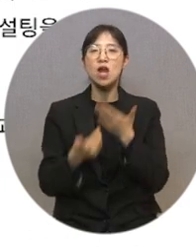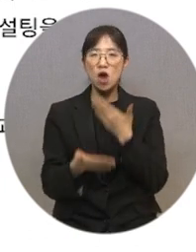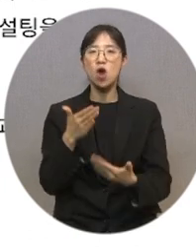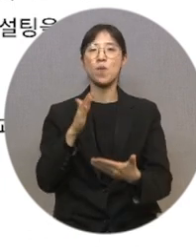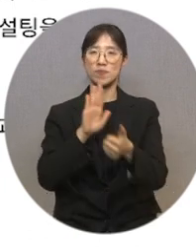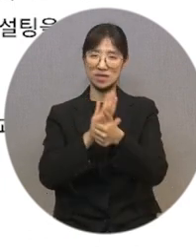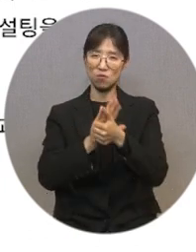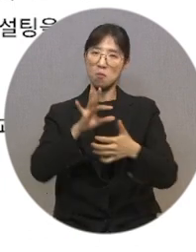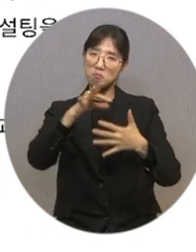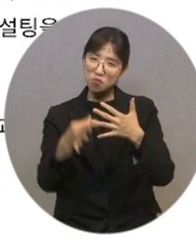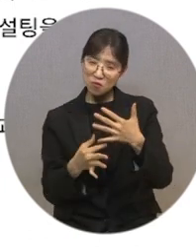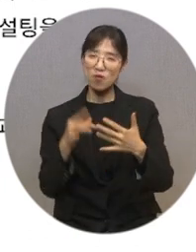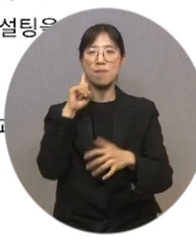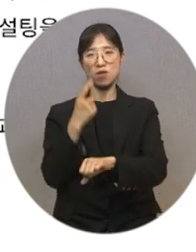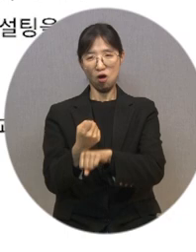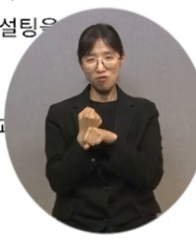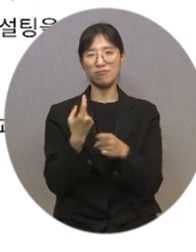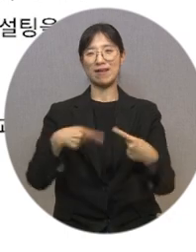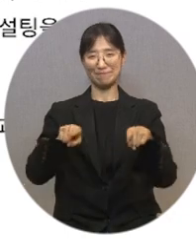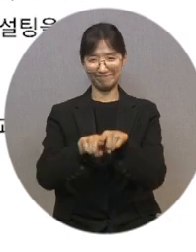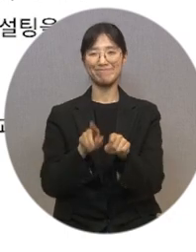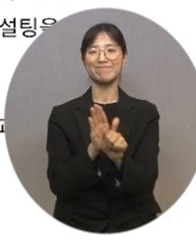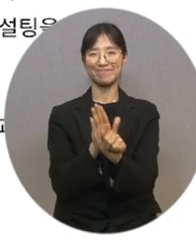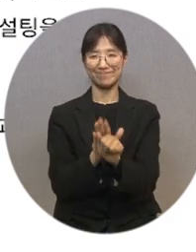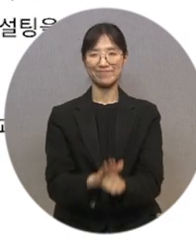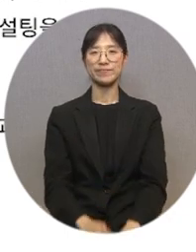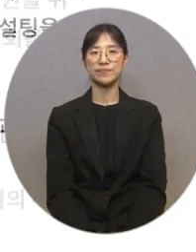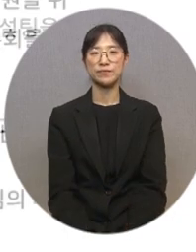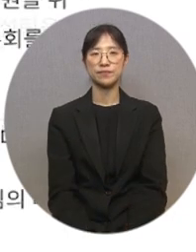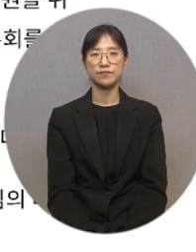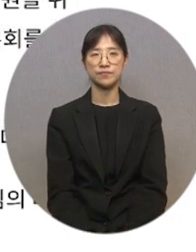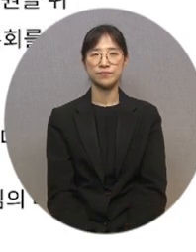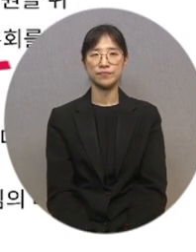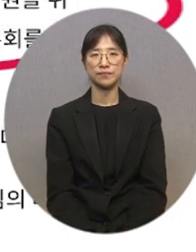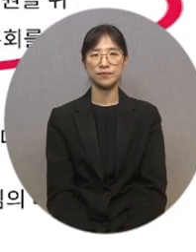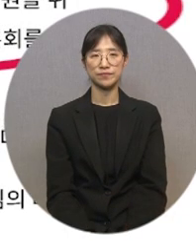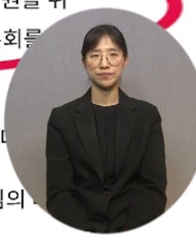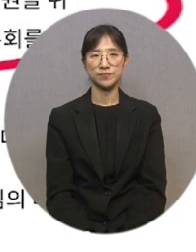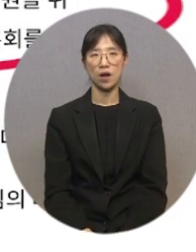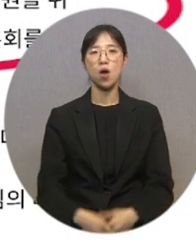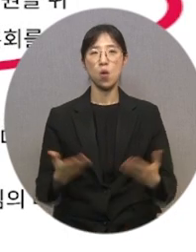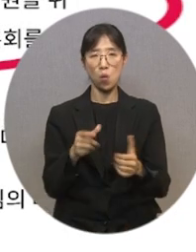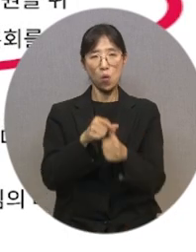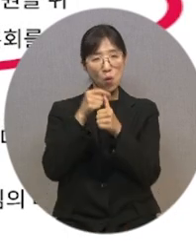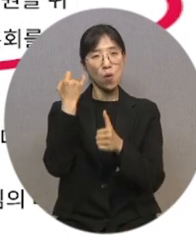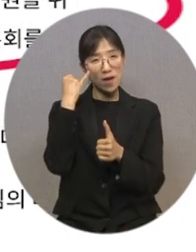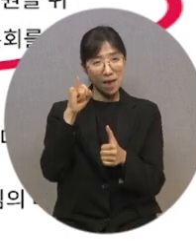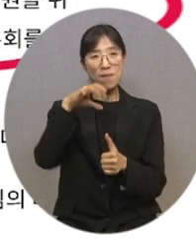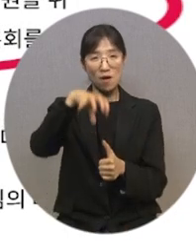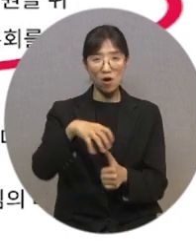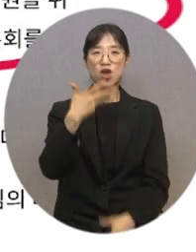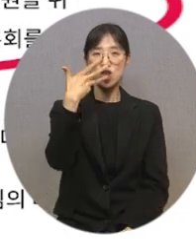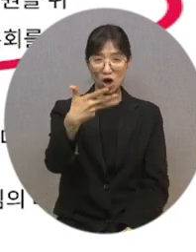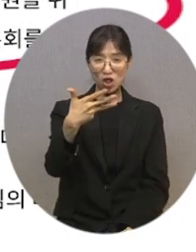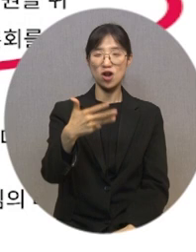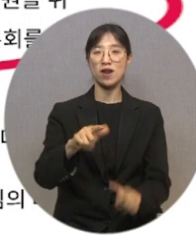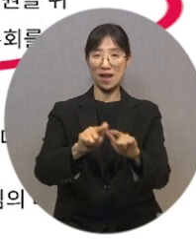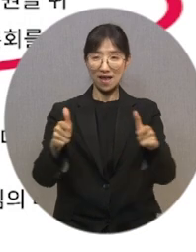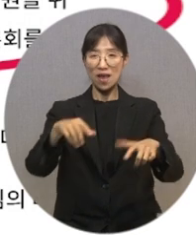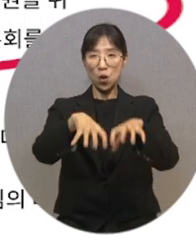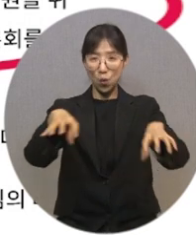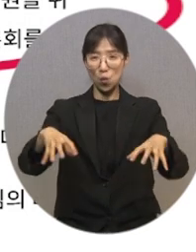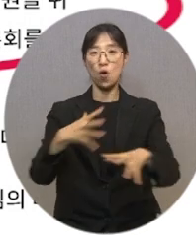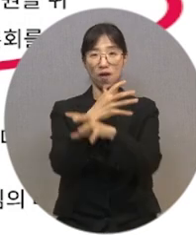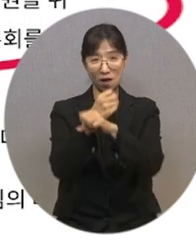프로그램 지원과 연구를 함께 지원할 예정입니다 고용 개발원은 여덟개 공공 기관의 업무 협약은